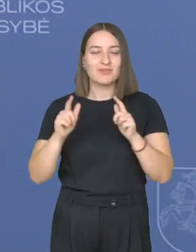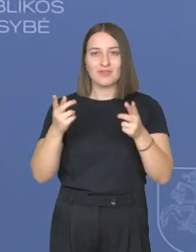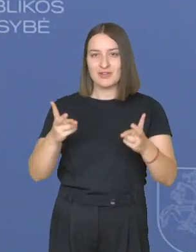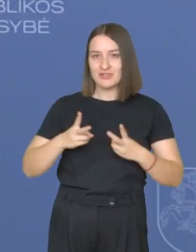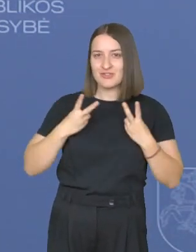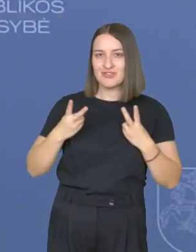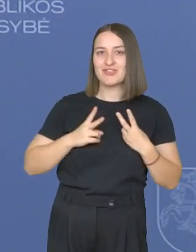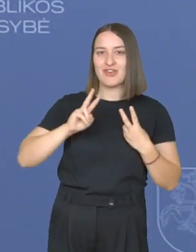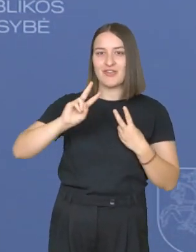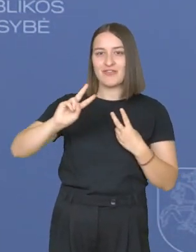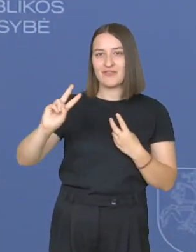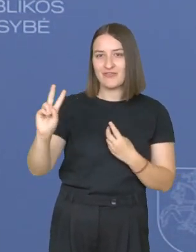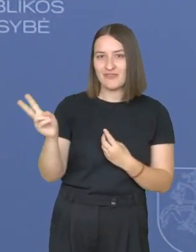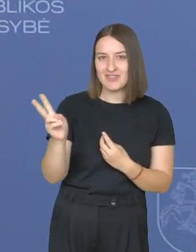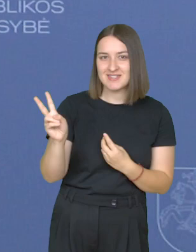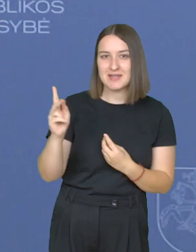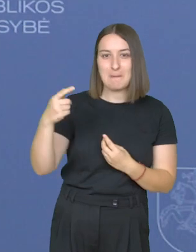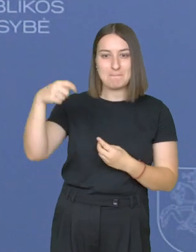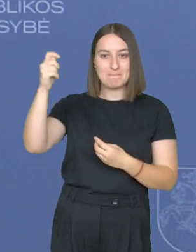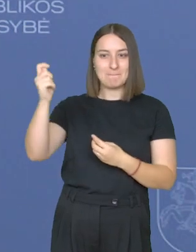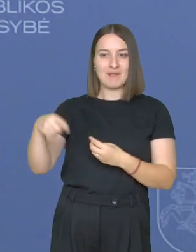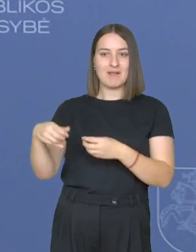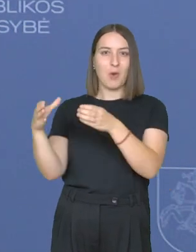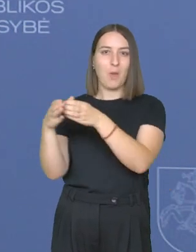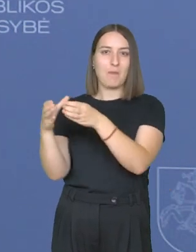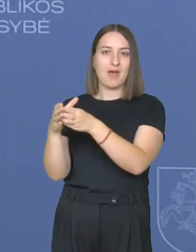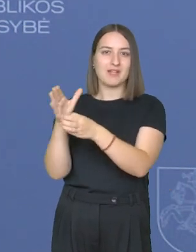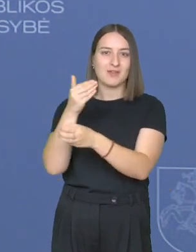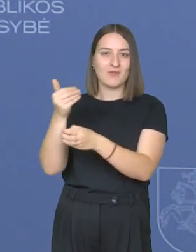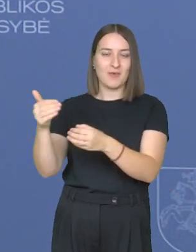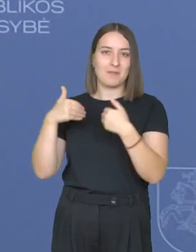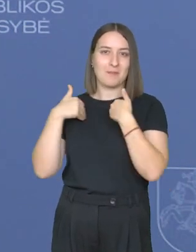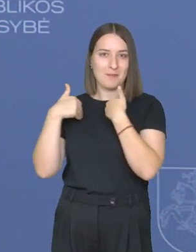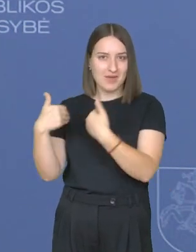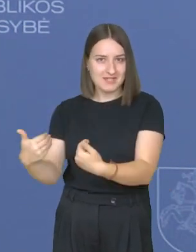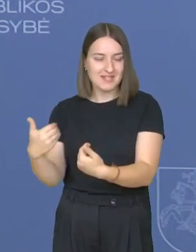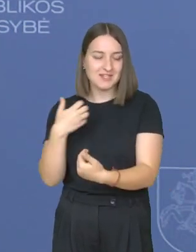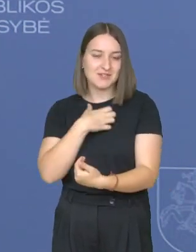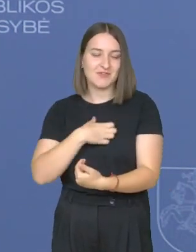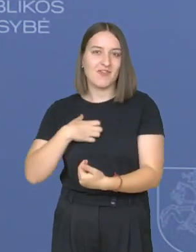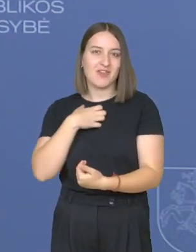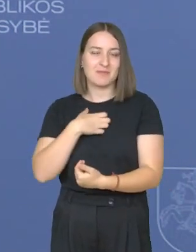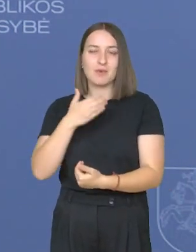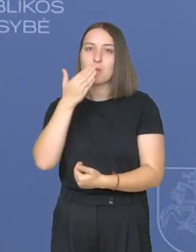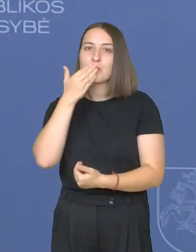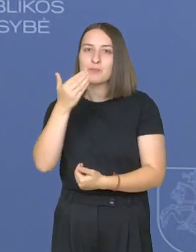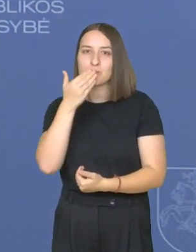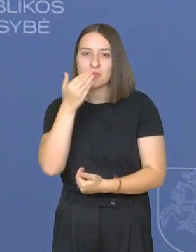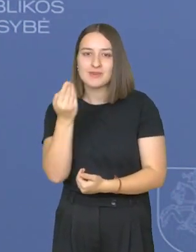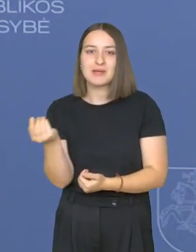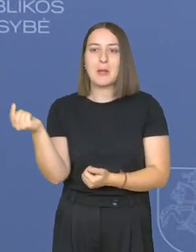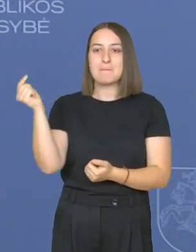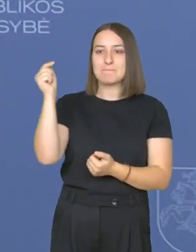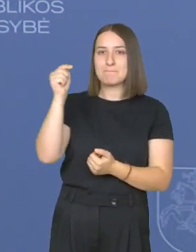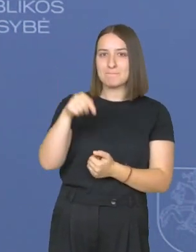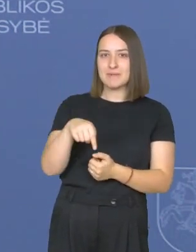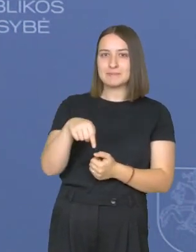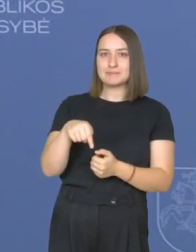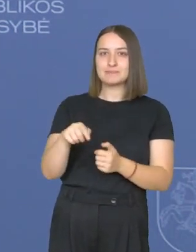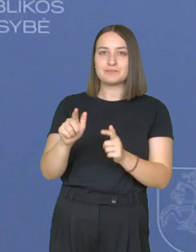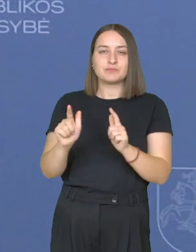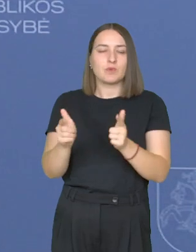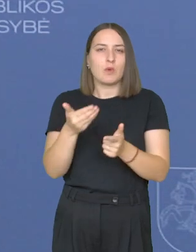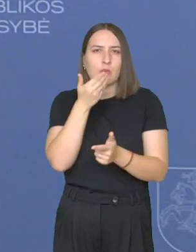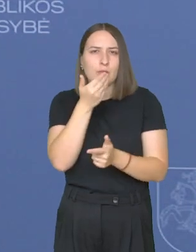svarbia proga ir ta svarbi proga yra pasirašymas memorandumo tarp kompanijos ir lietuvos